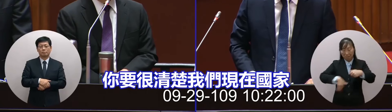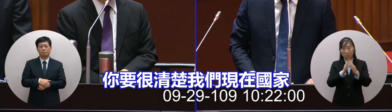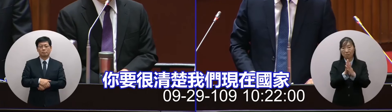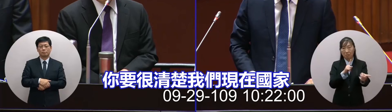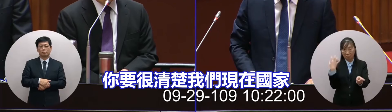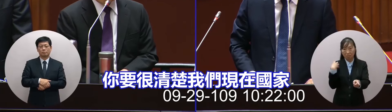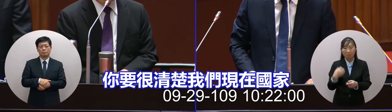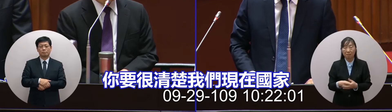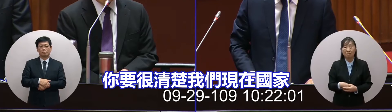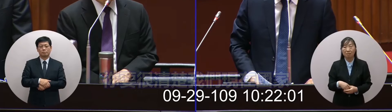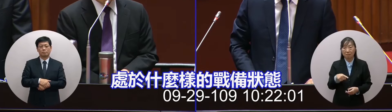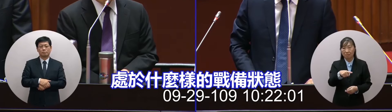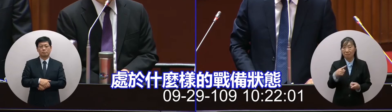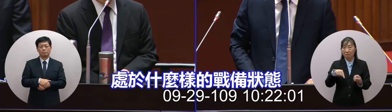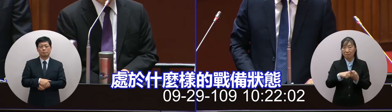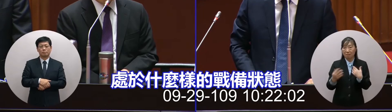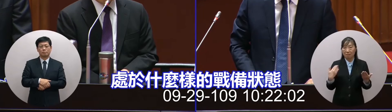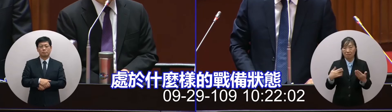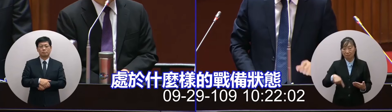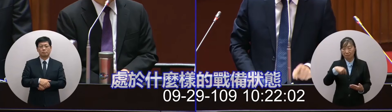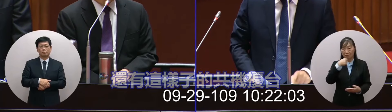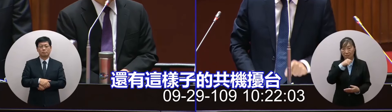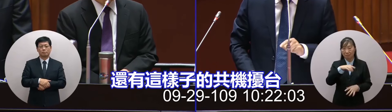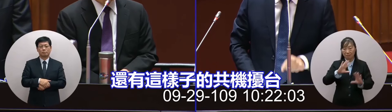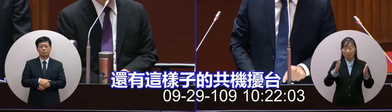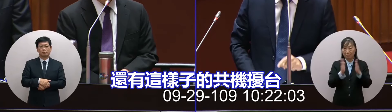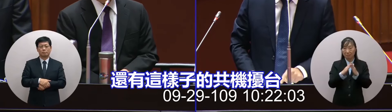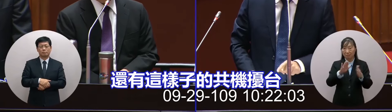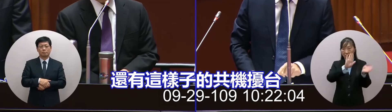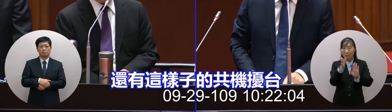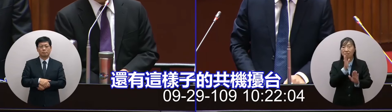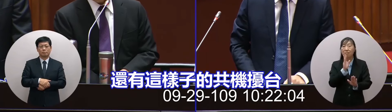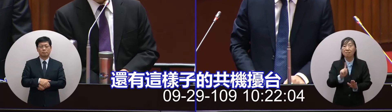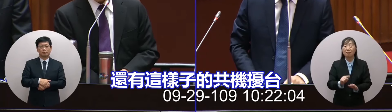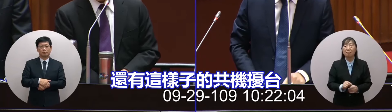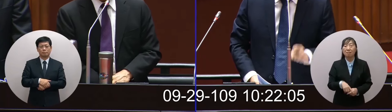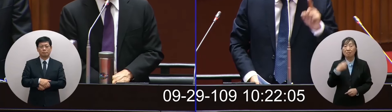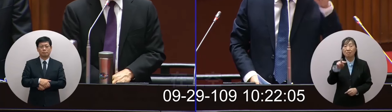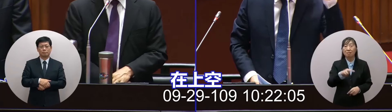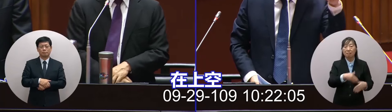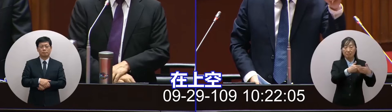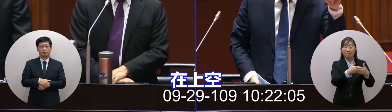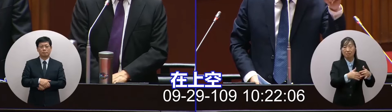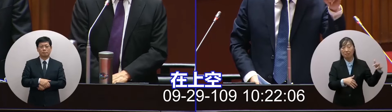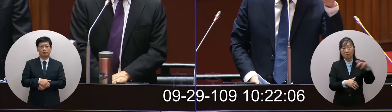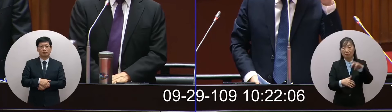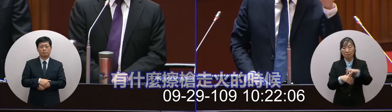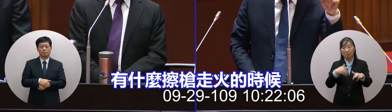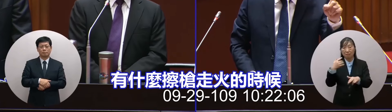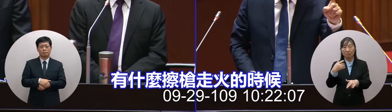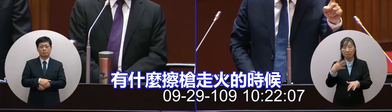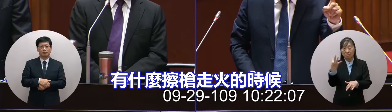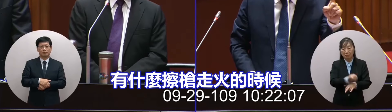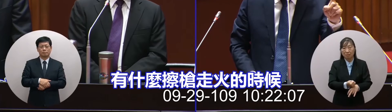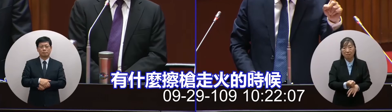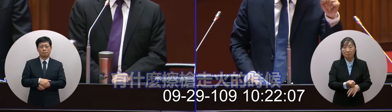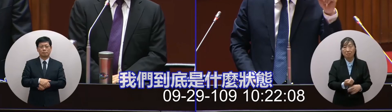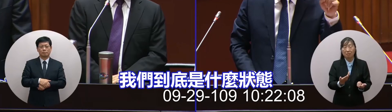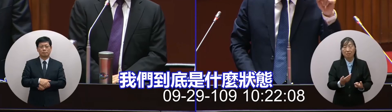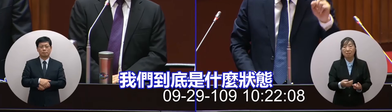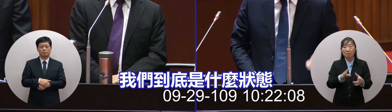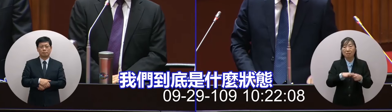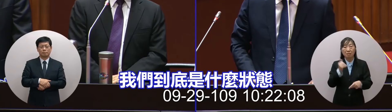你要很清楚我们现在国家处于什么样的战备状态，还有这样子的攻击扰台，在上空有什么擦枪走火的